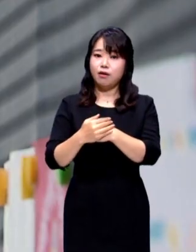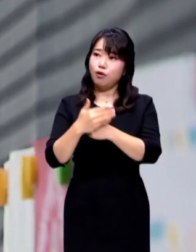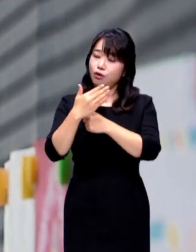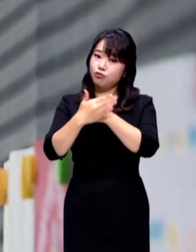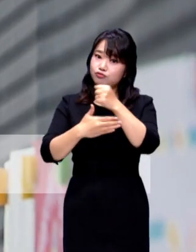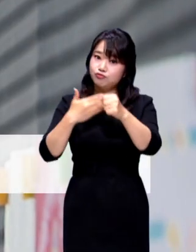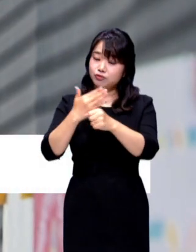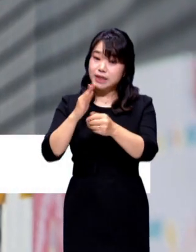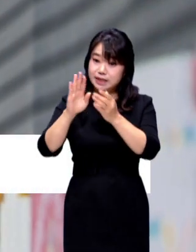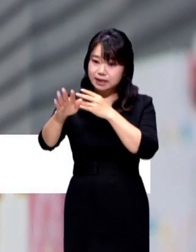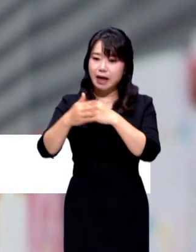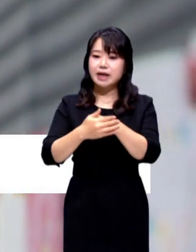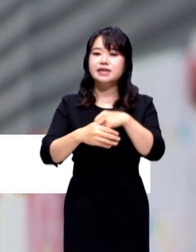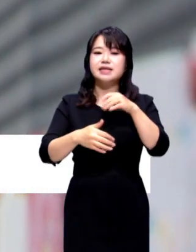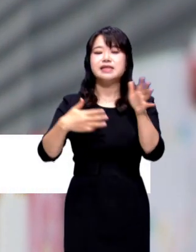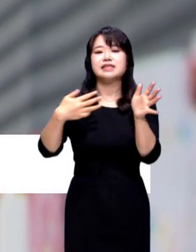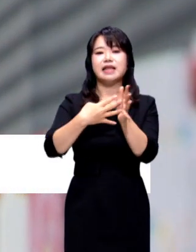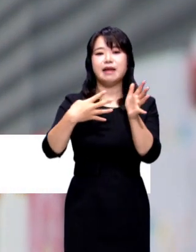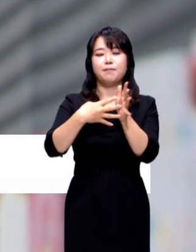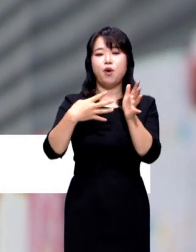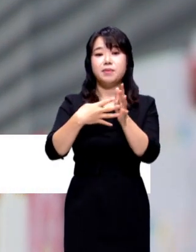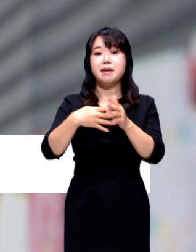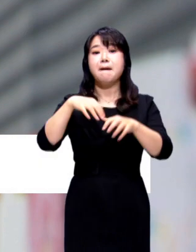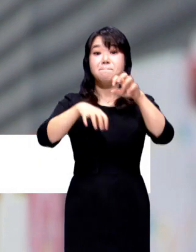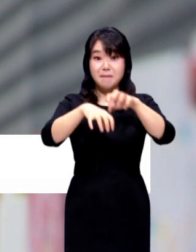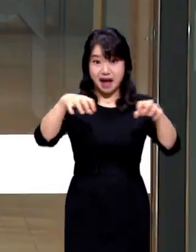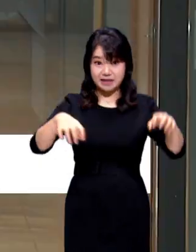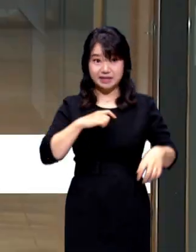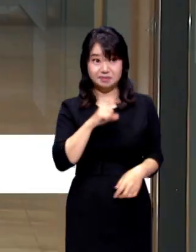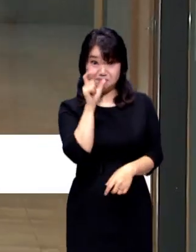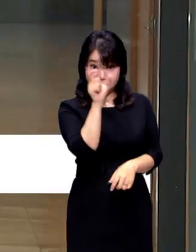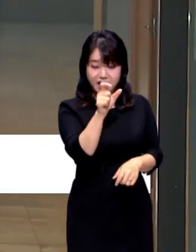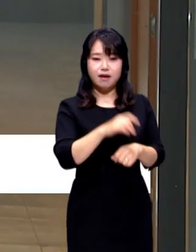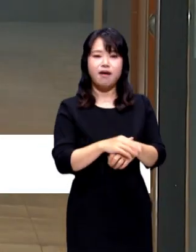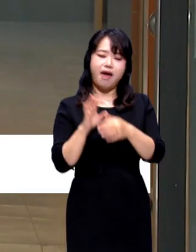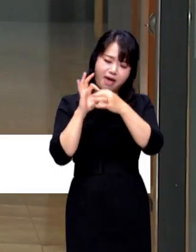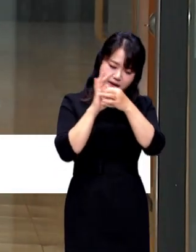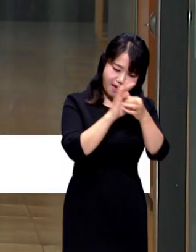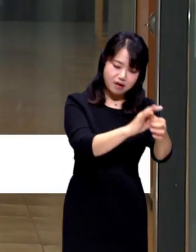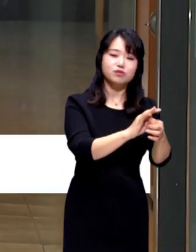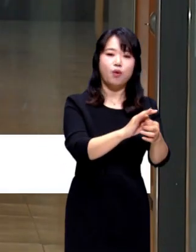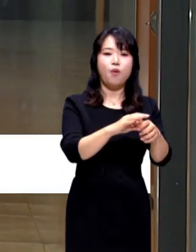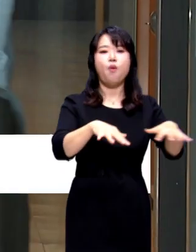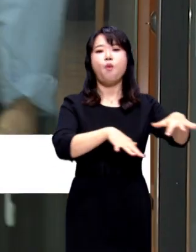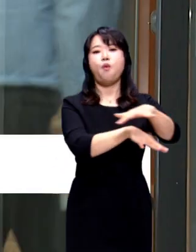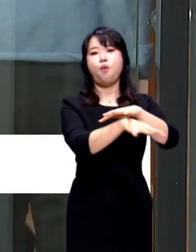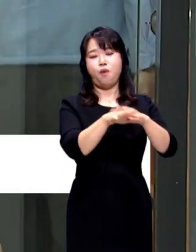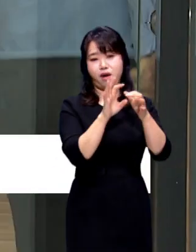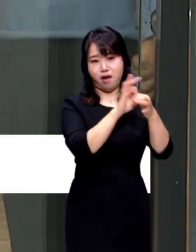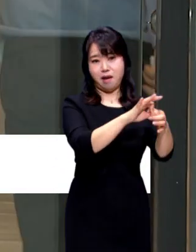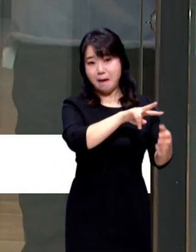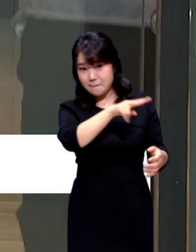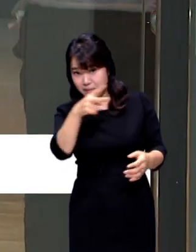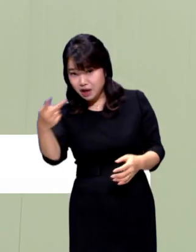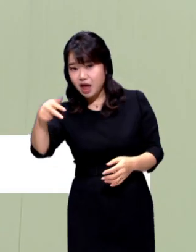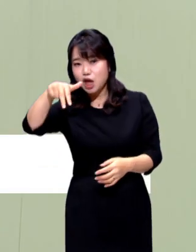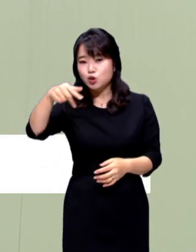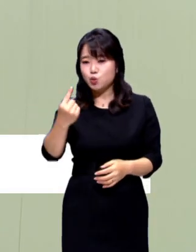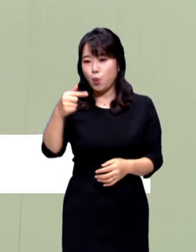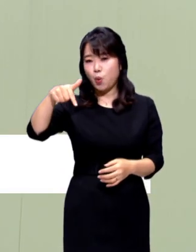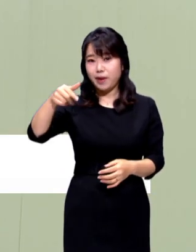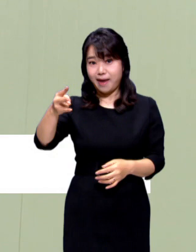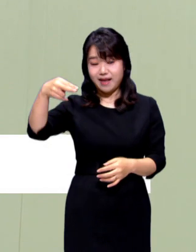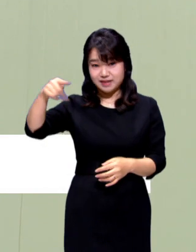9년은 사단법인 마을이라는 곳이 서울시의 위탁을 받아 운영했습니다. 그 뒤로는 조계사로 위탁기관이